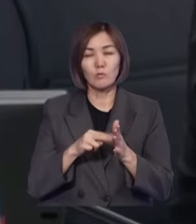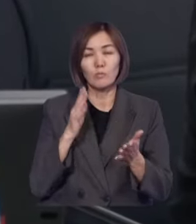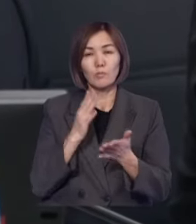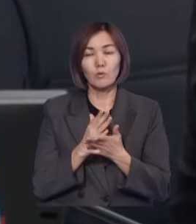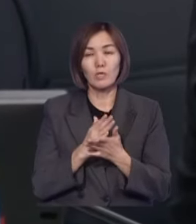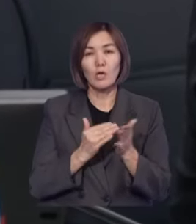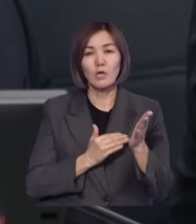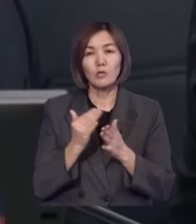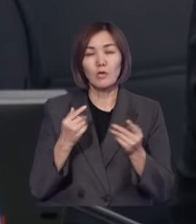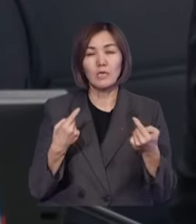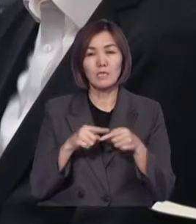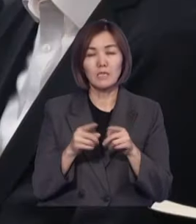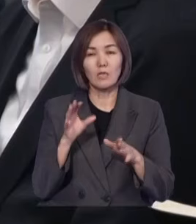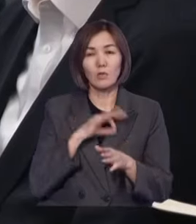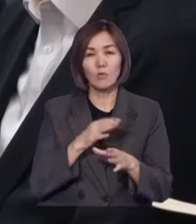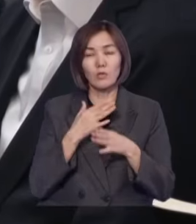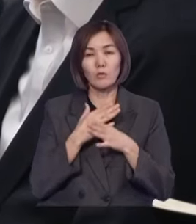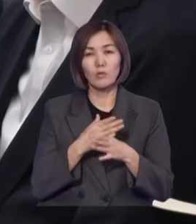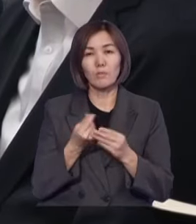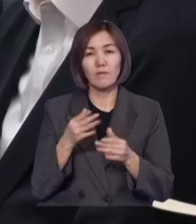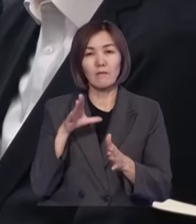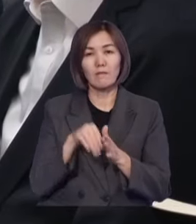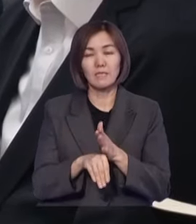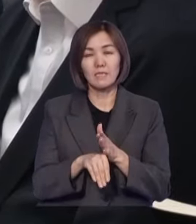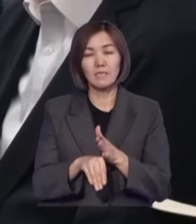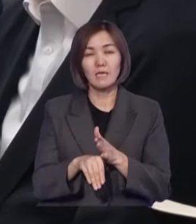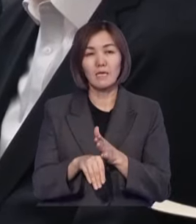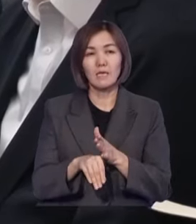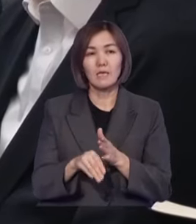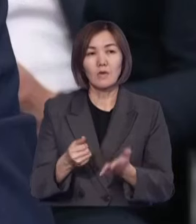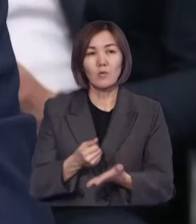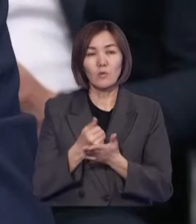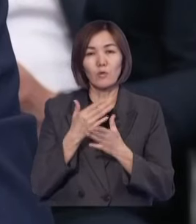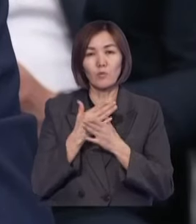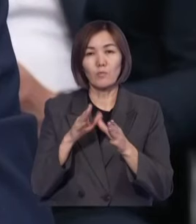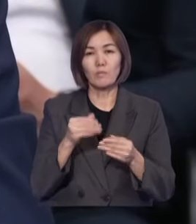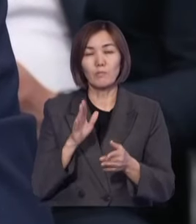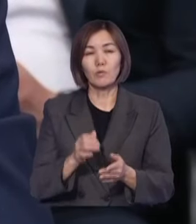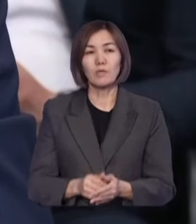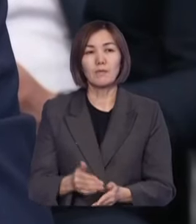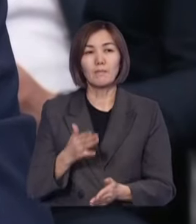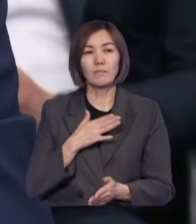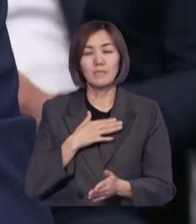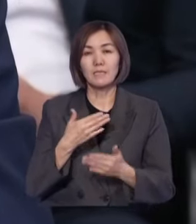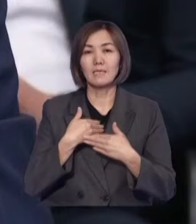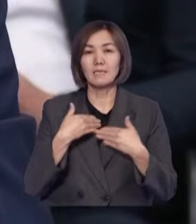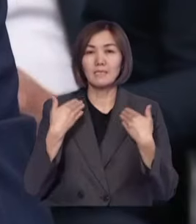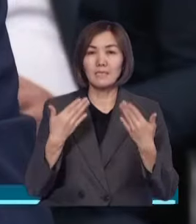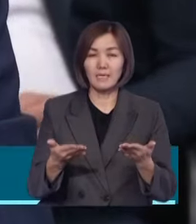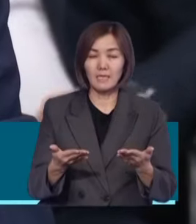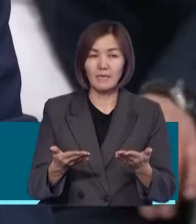заманауи жоғары технологиялар қолдана отырып, инвестиция салынған жағдайда қолдау көрсетіледі. Біздің де сіздерге